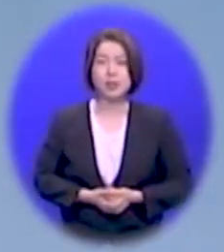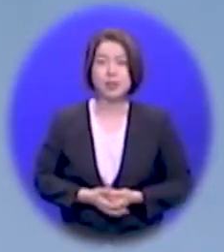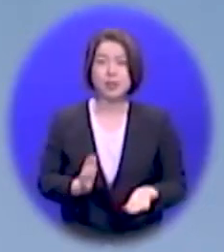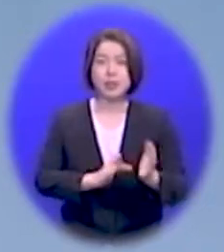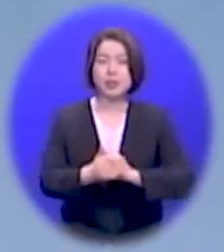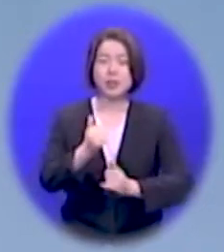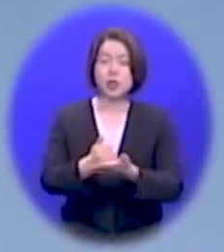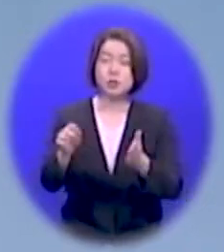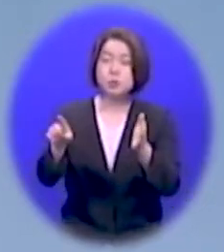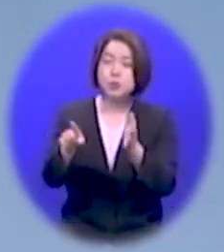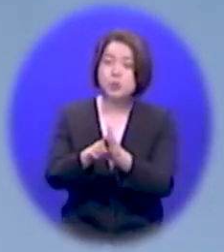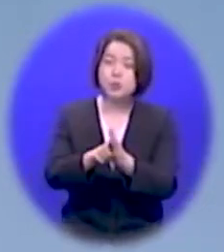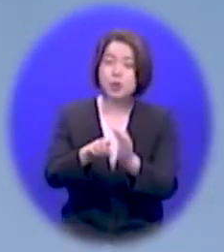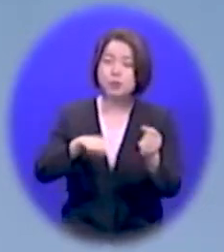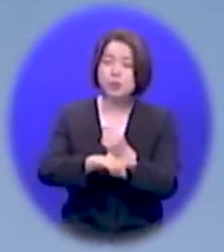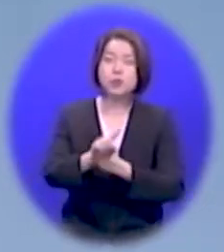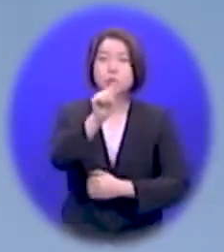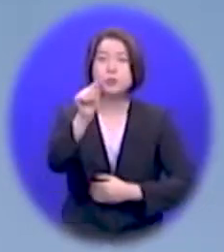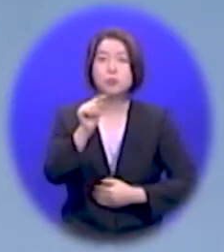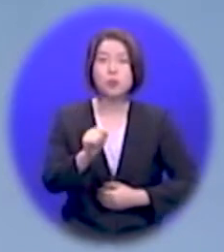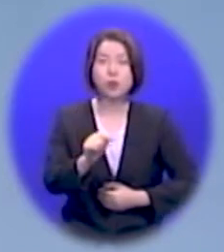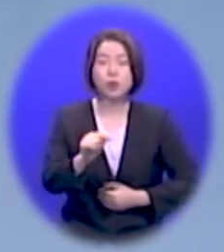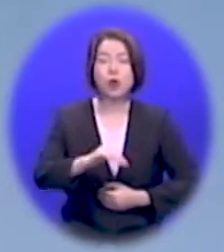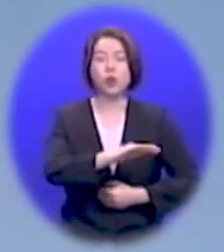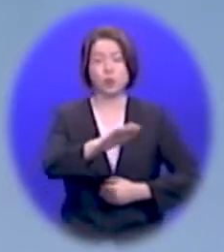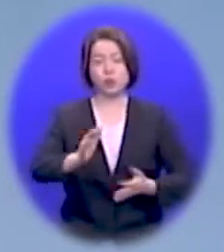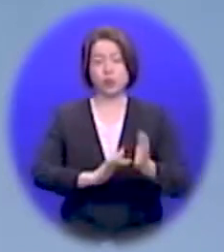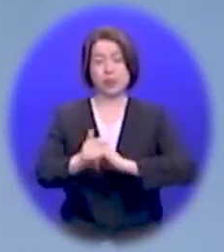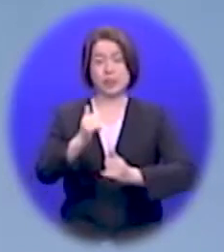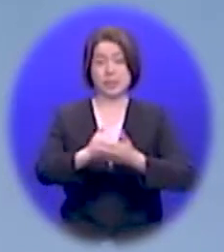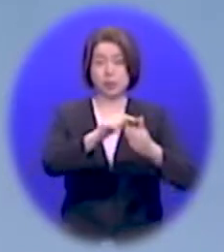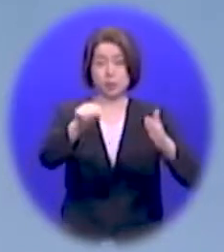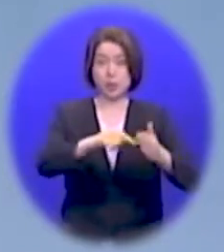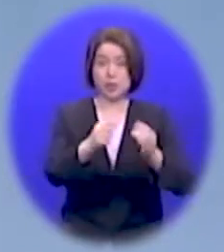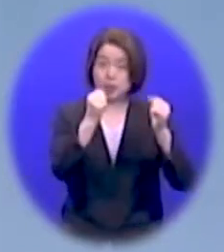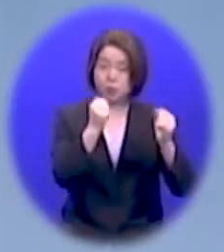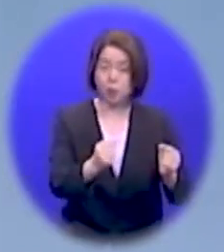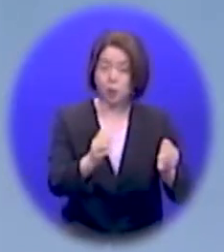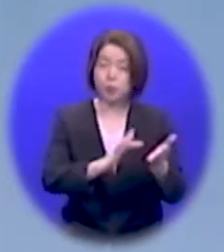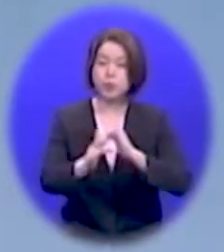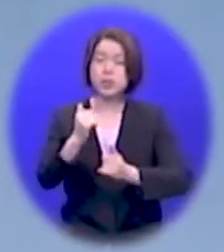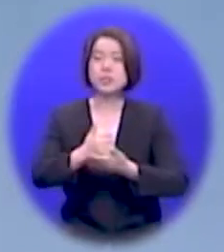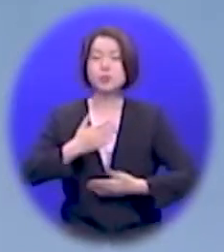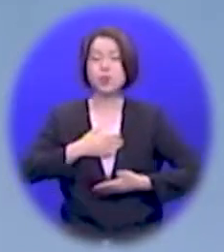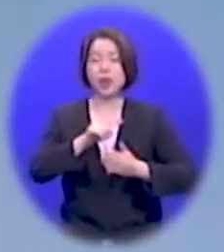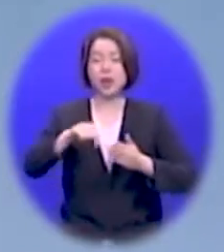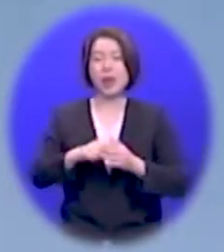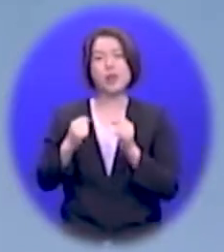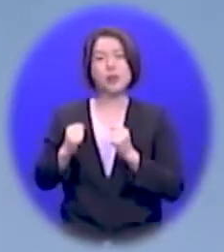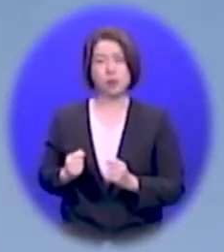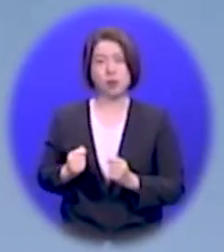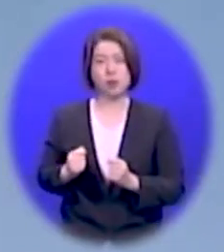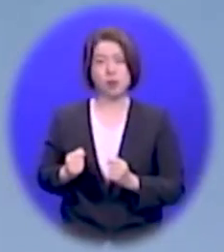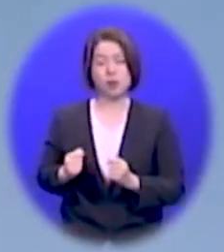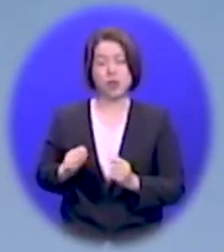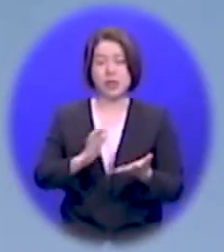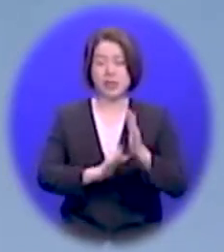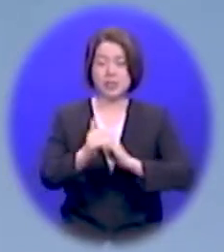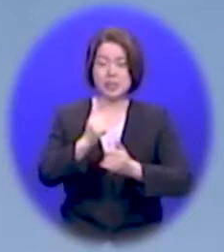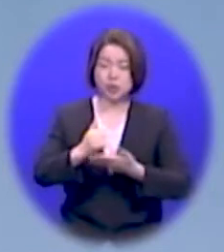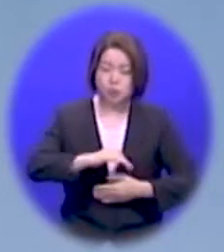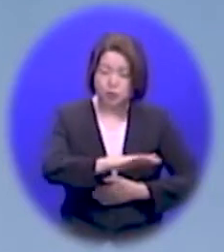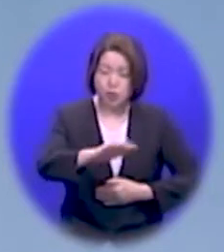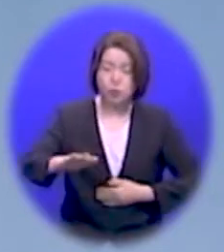믿는다는 게 뭐냐면 우리가 예수님 안에 거하고 예수님이 우리 안에 거하시는 예수님과 우리는 온전히